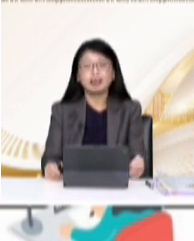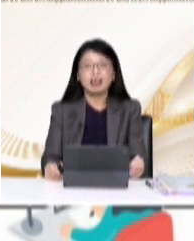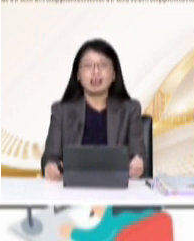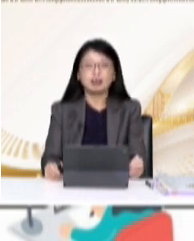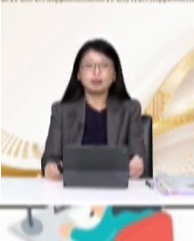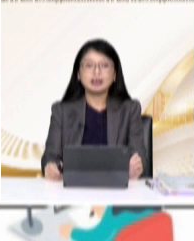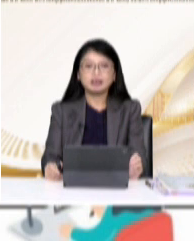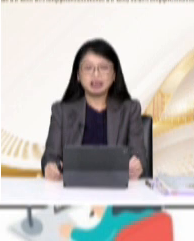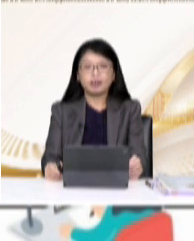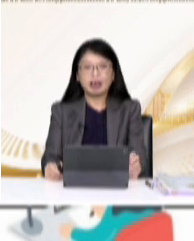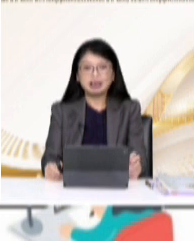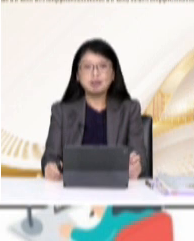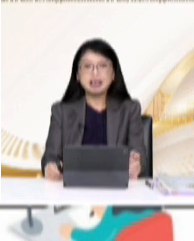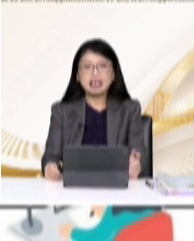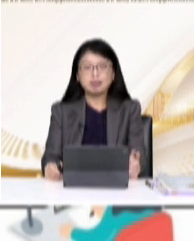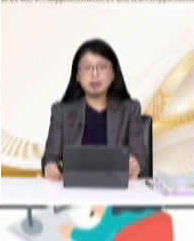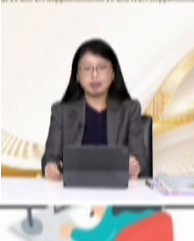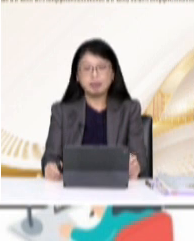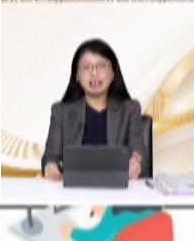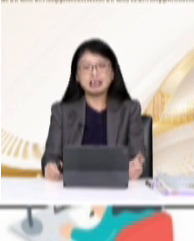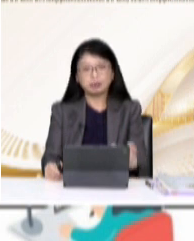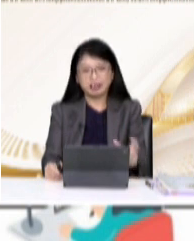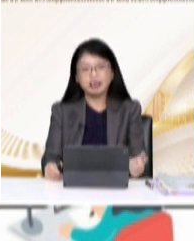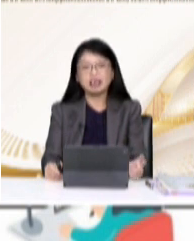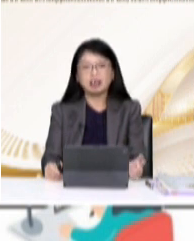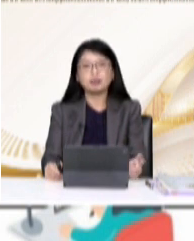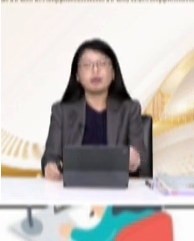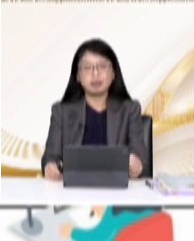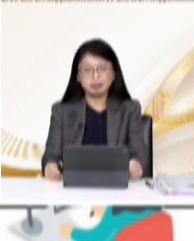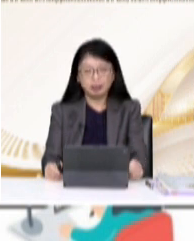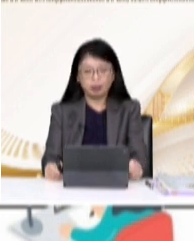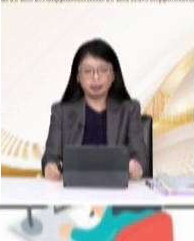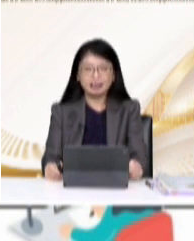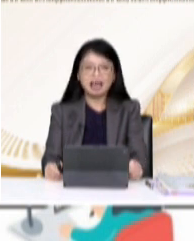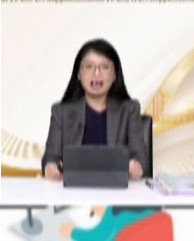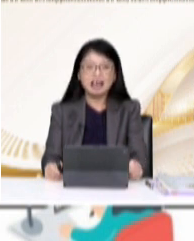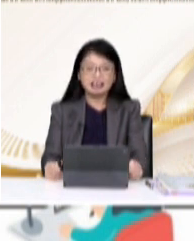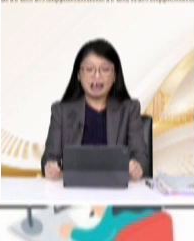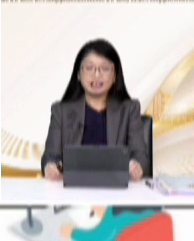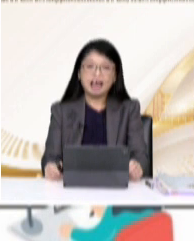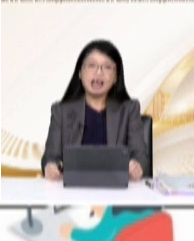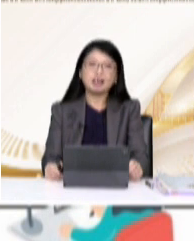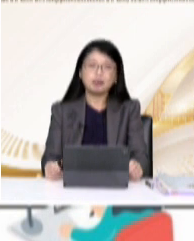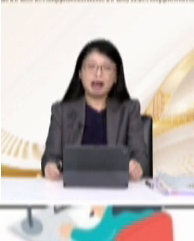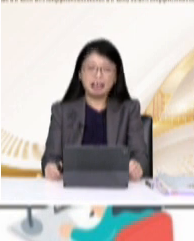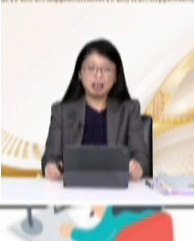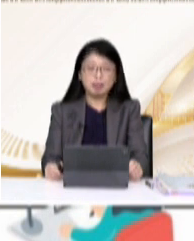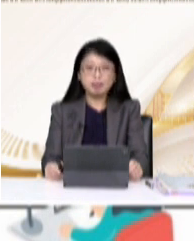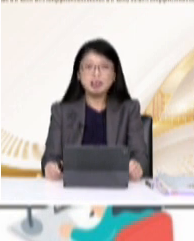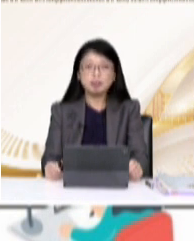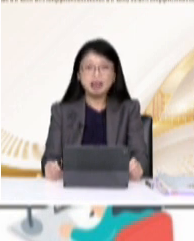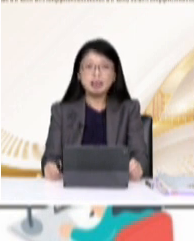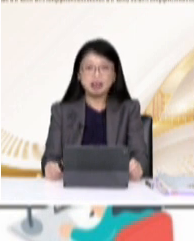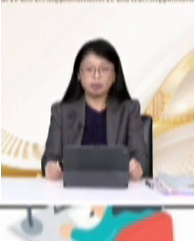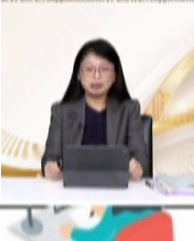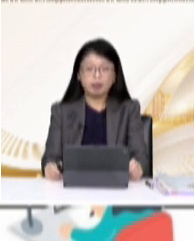ดตัวเจ้าหน้าที่ของรัฐที่มีอำนาจปกครองในส่วนที่อยู่ในความรับผิดชอบของท่านได้แต่ถ้ากฎหมายเนี่ย